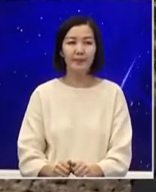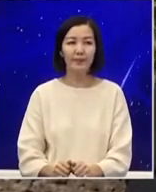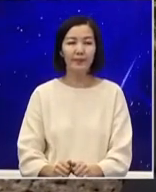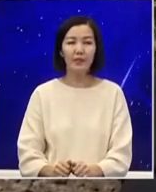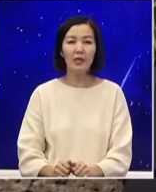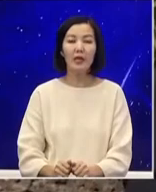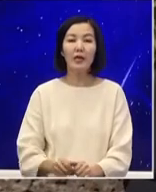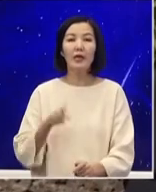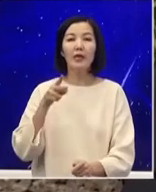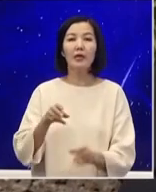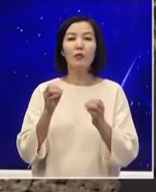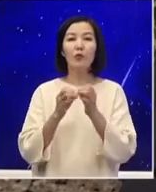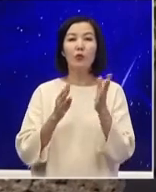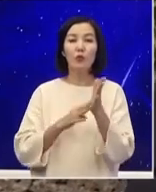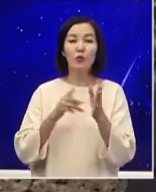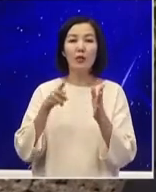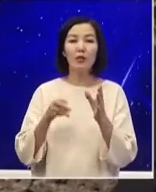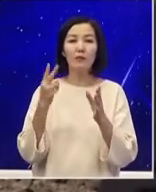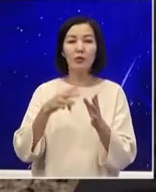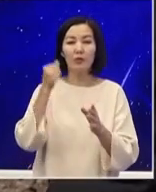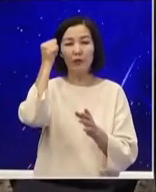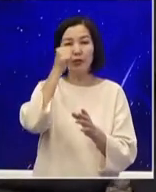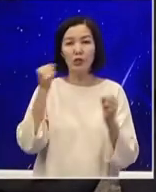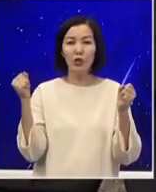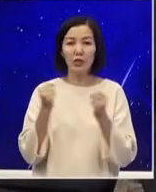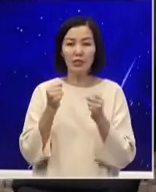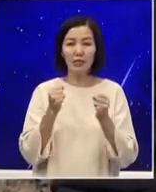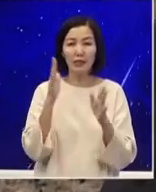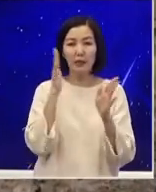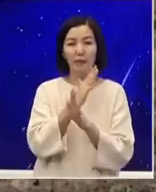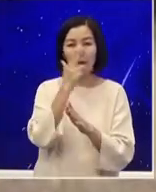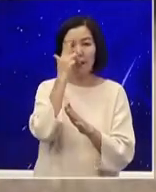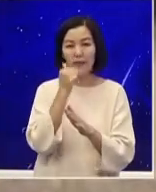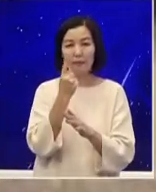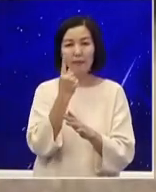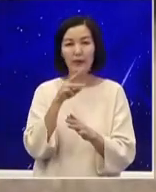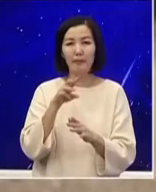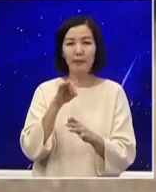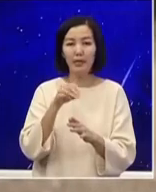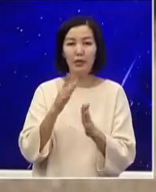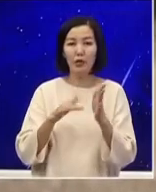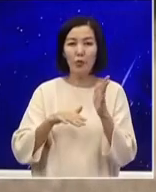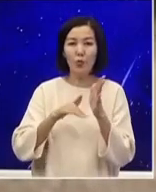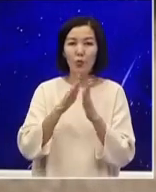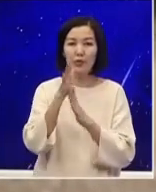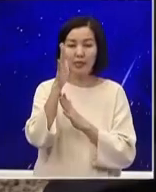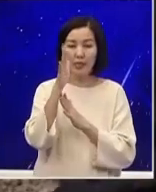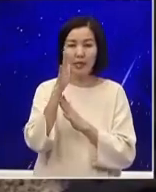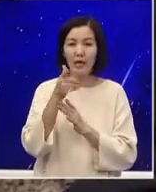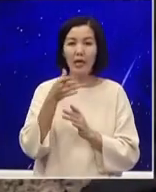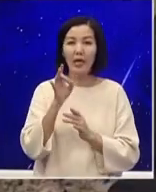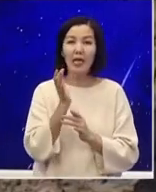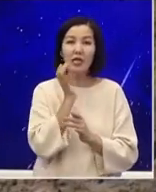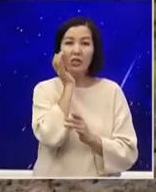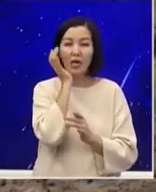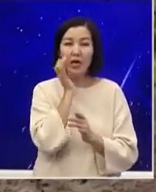2019-2020. Олар 2019-2020 жылдың қысын жақсы өткізді. 1 метрден асатын жақсы өсім берді. Бұған дейін біз грек